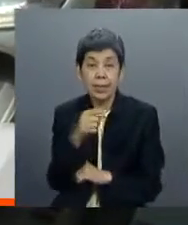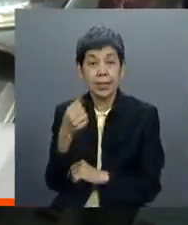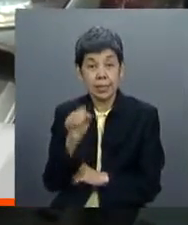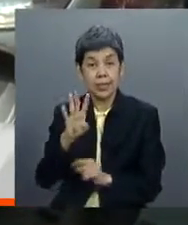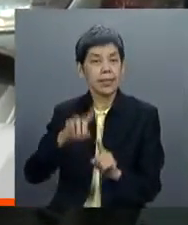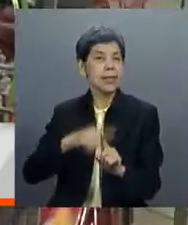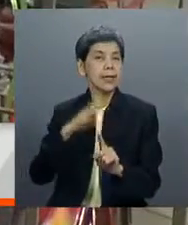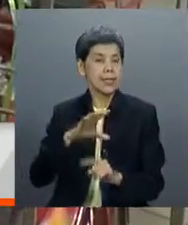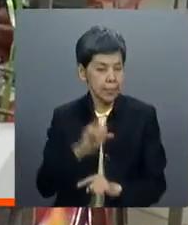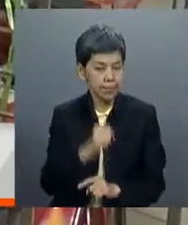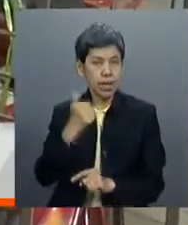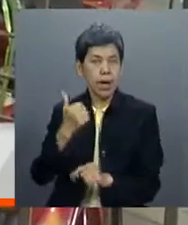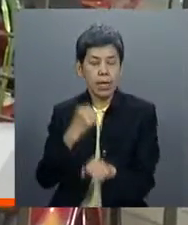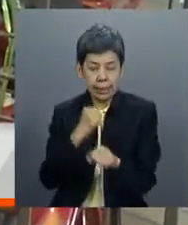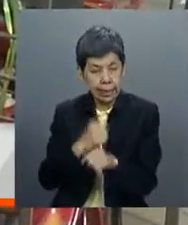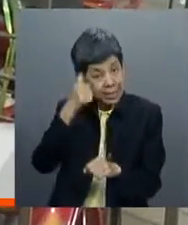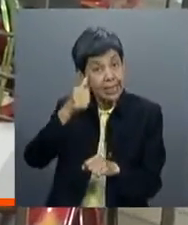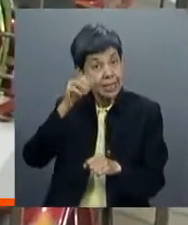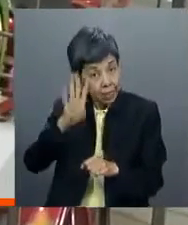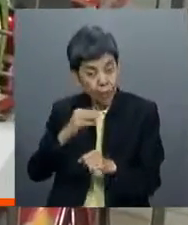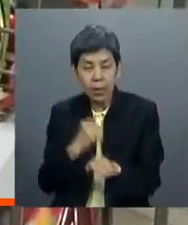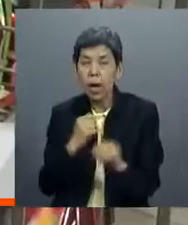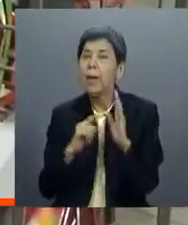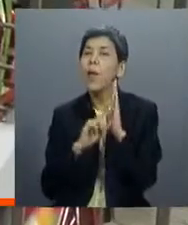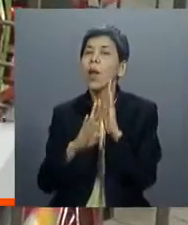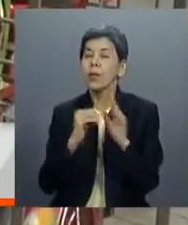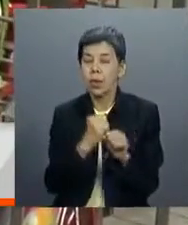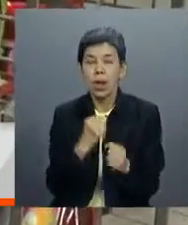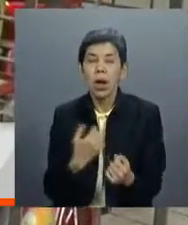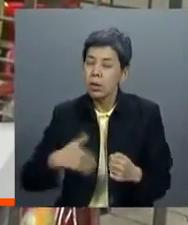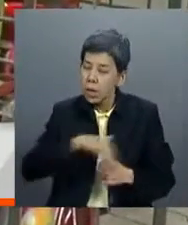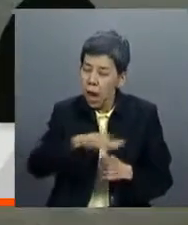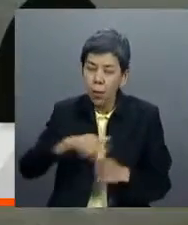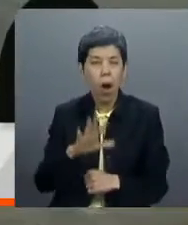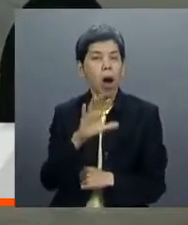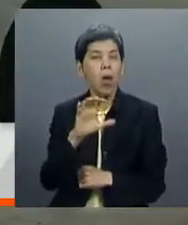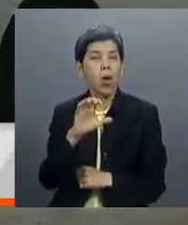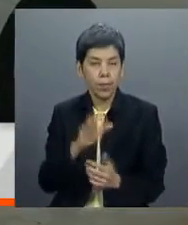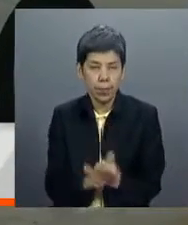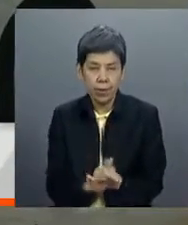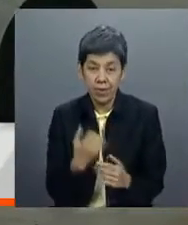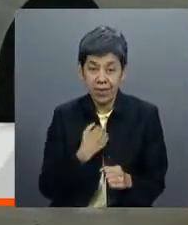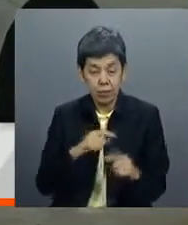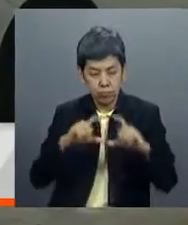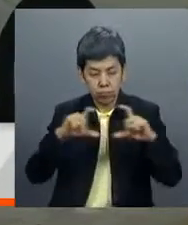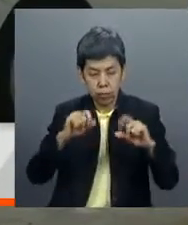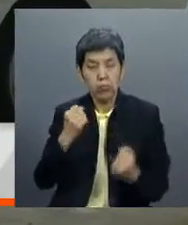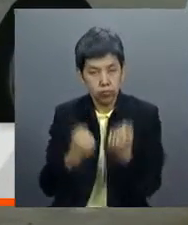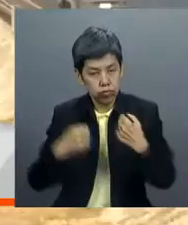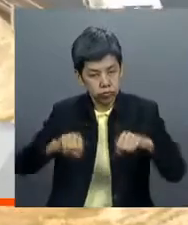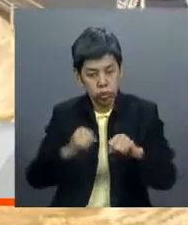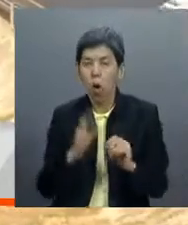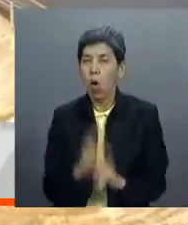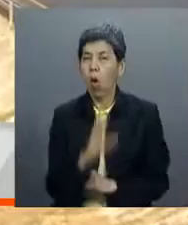14เมษายนและตลอด4วันที่ผ่านมาจังหวัดบุรีรัมย์ยึดรถได้ทั้งหมดกว่า500คันยึดใบอนุญาตขับขี่6